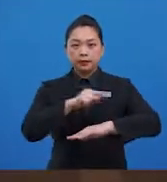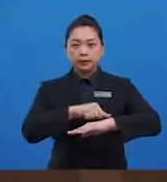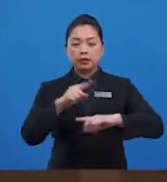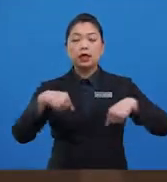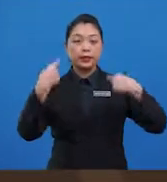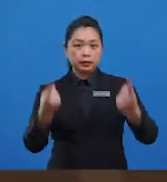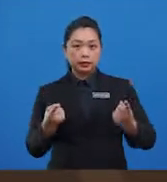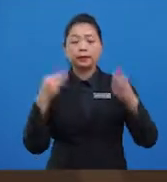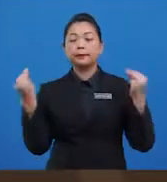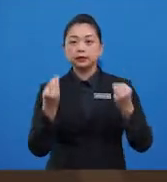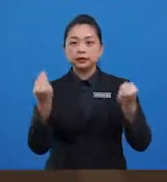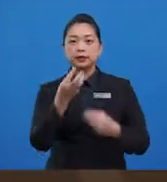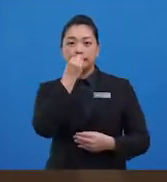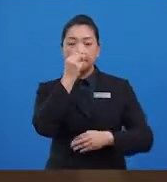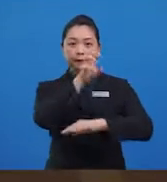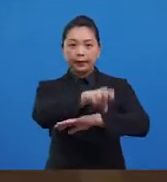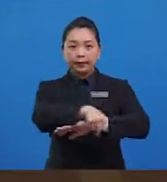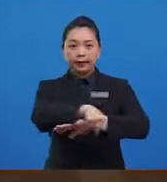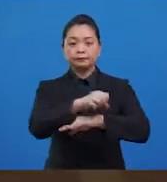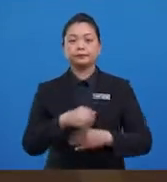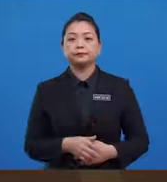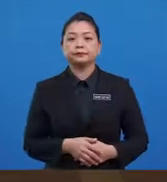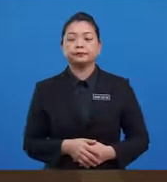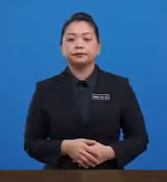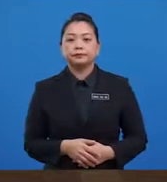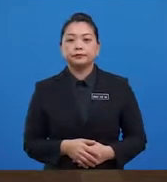majlis santapan malam istiadat.